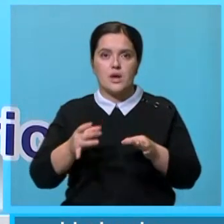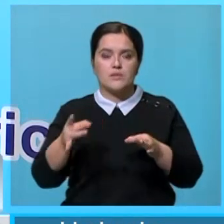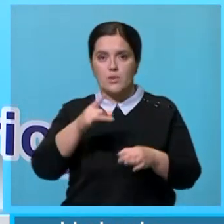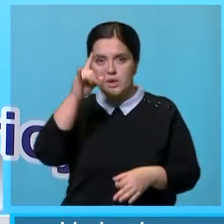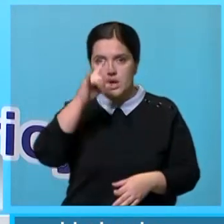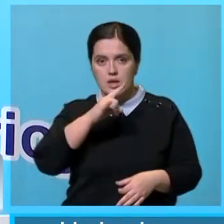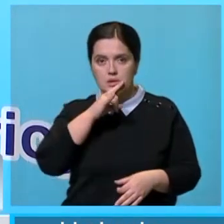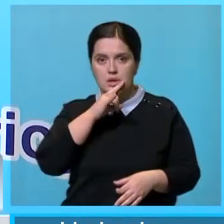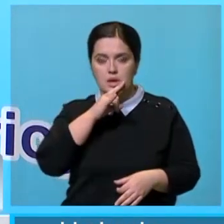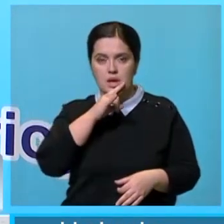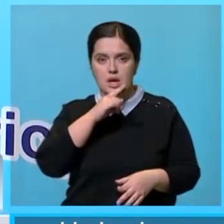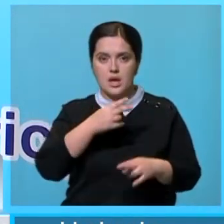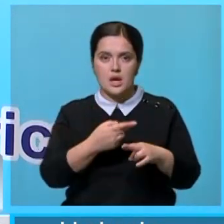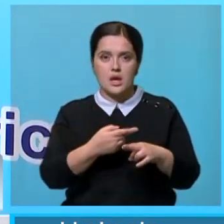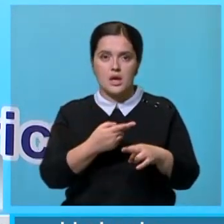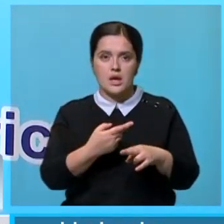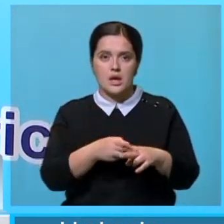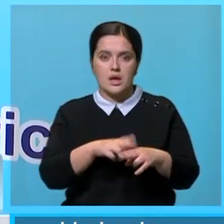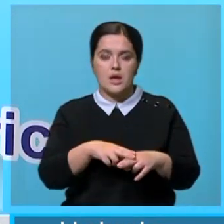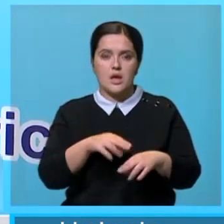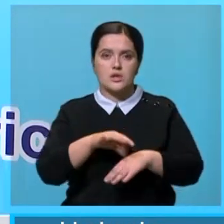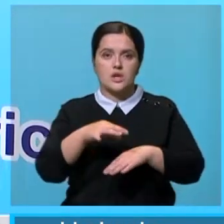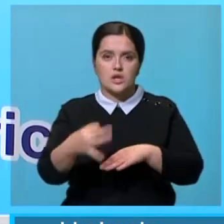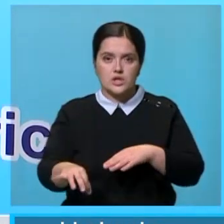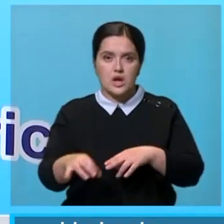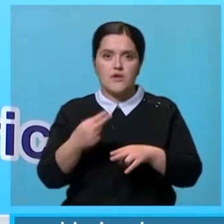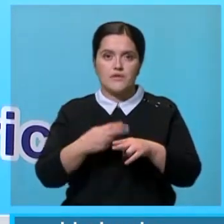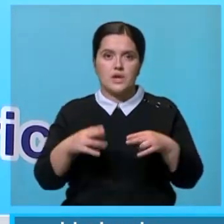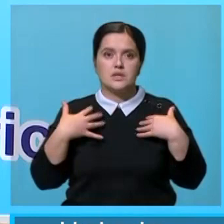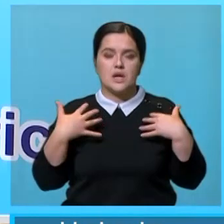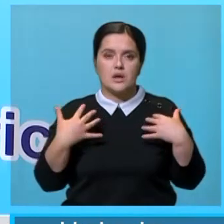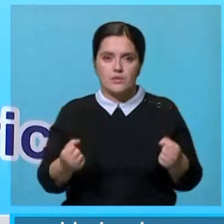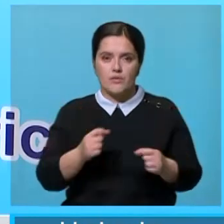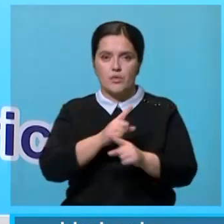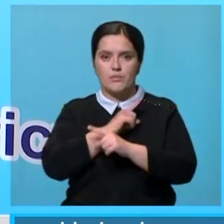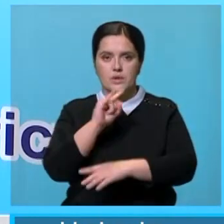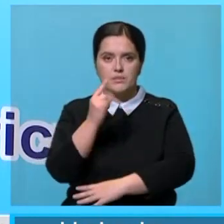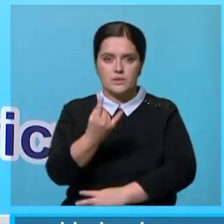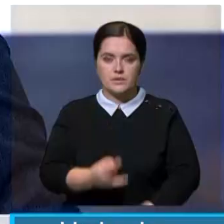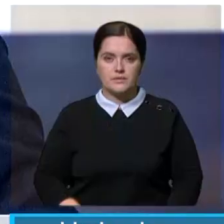Казахстан, то есть умышленное причинение тяжкого вреда здоровью, повлекшее по неосторожности смерть потерпевшего.